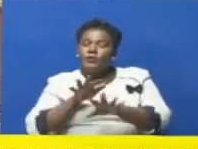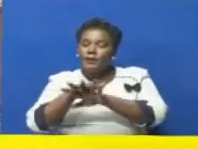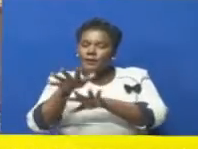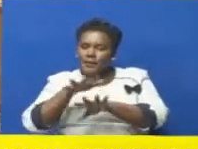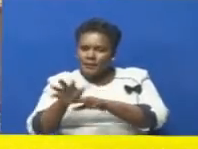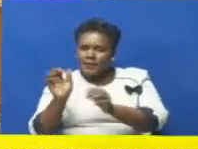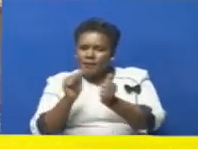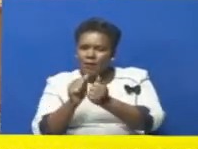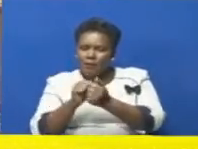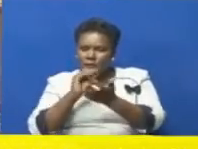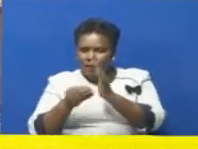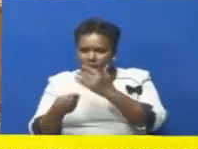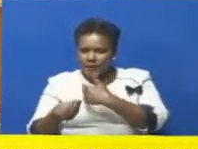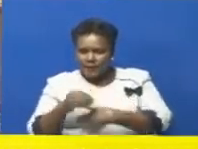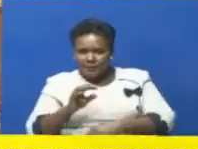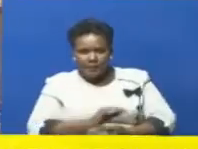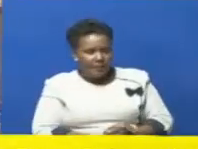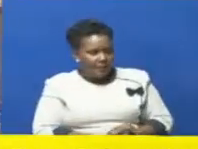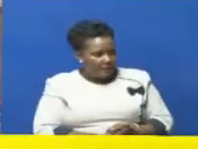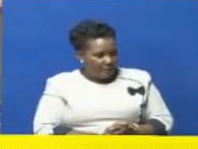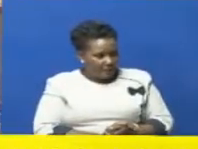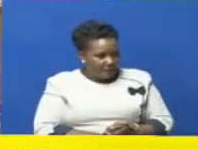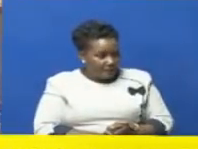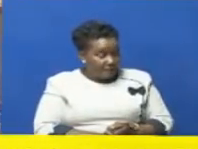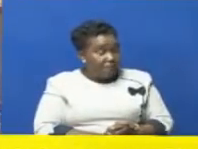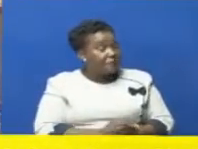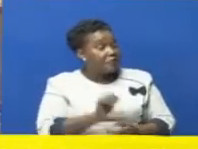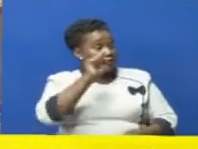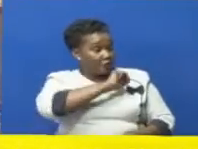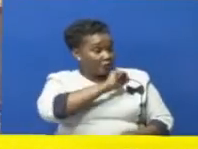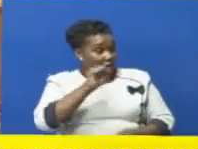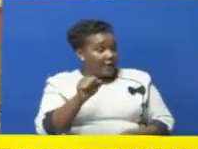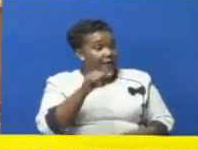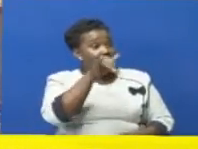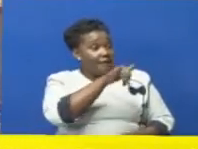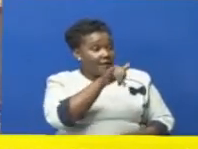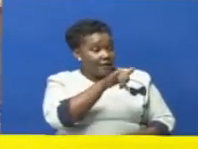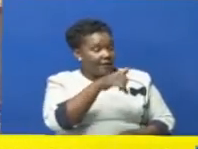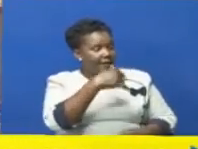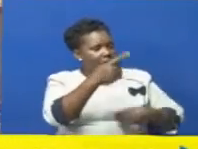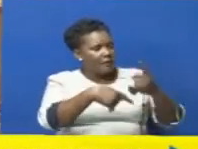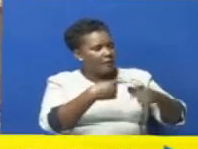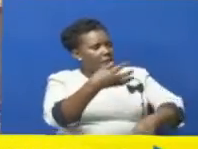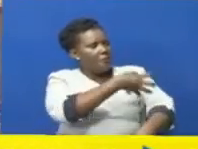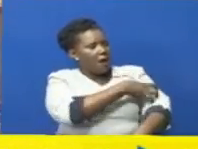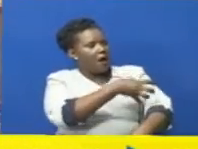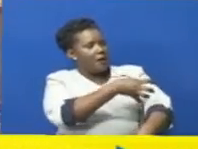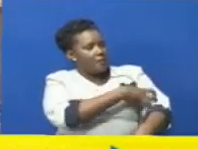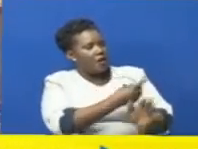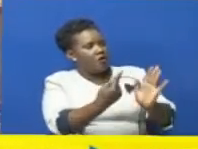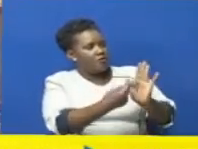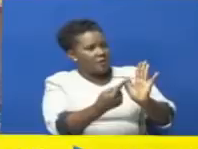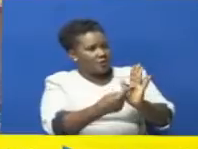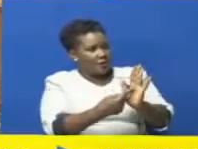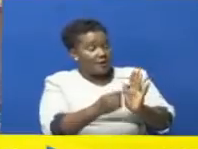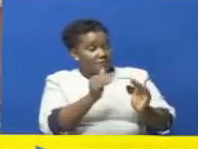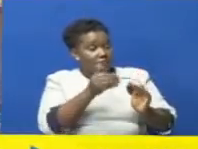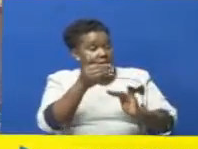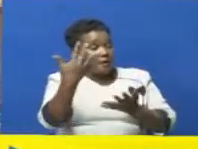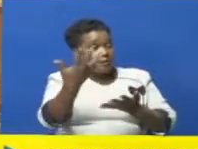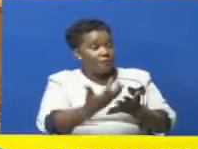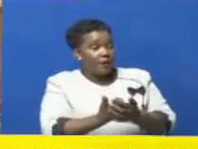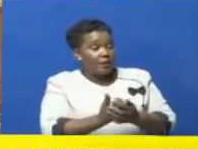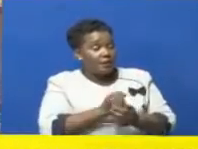Majimaji. Yanga wameendelea kuonesha ubabe wao kwenye mechi baada ya kupata ushindi wa mabao mawili kwa